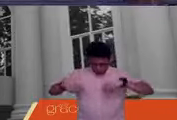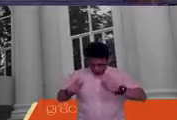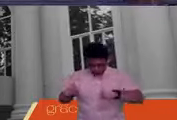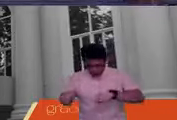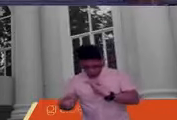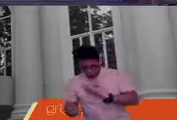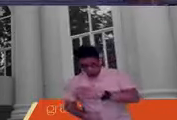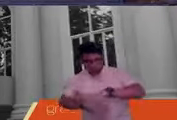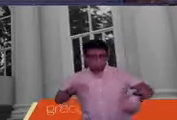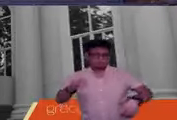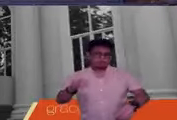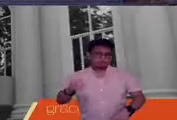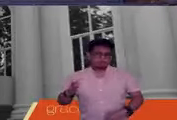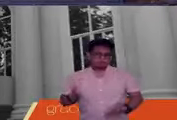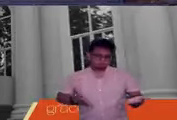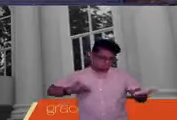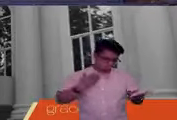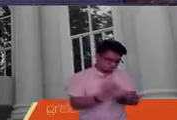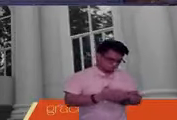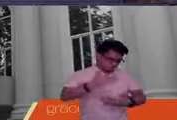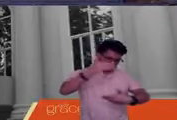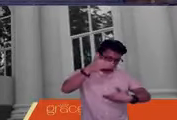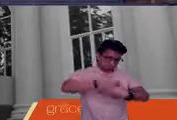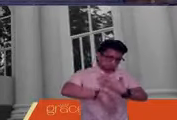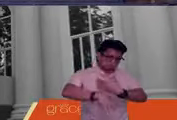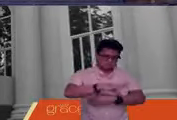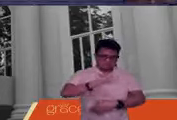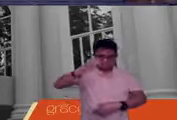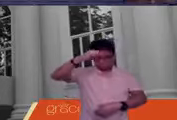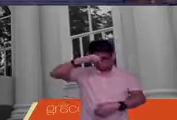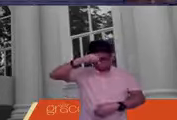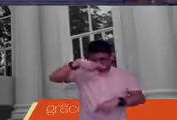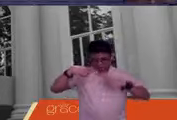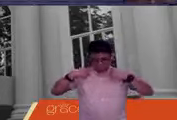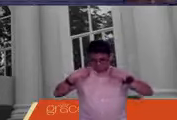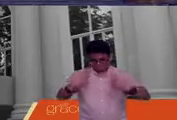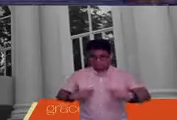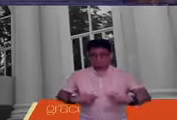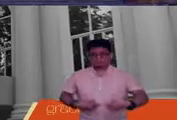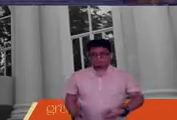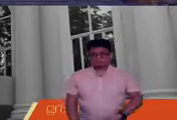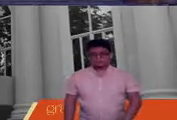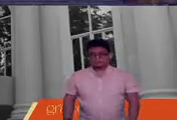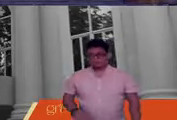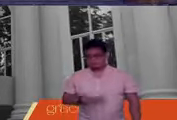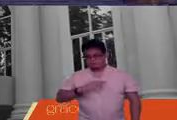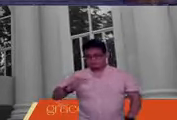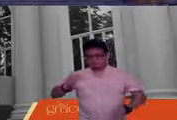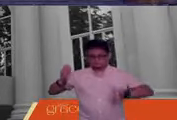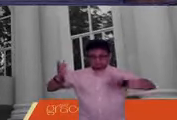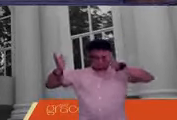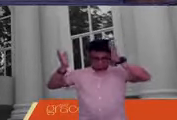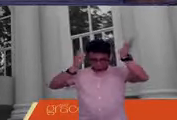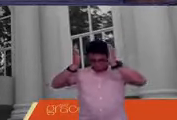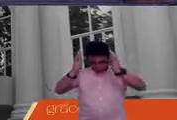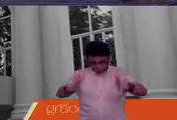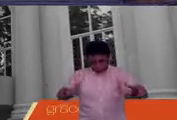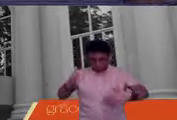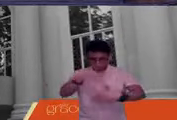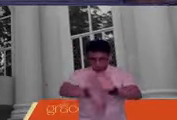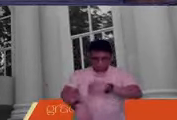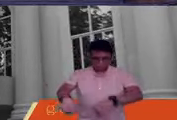out and to come in. Unya, kini ang giingon ni Solomon. And thy servant is in the midst of